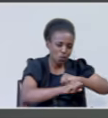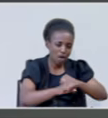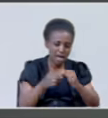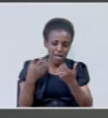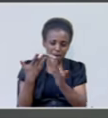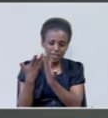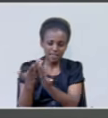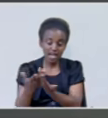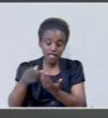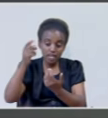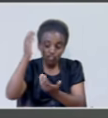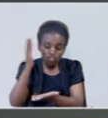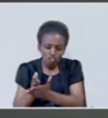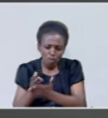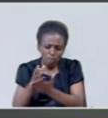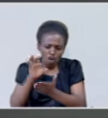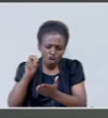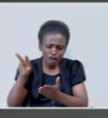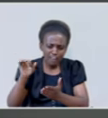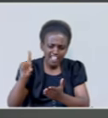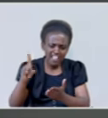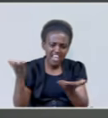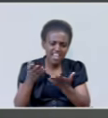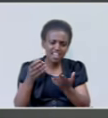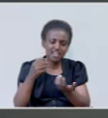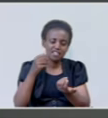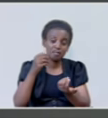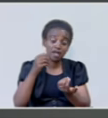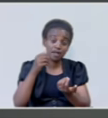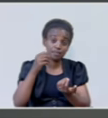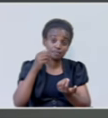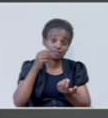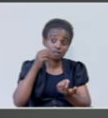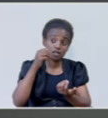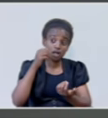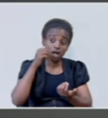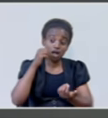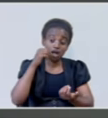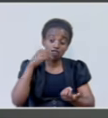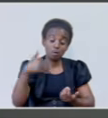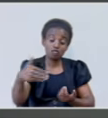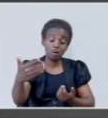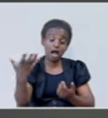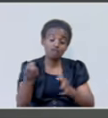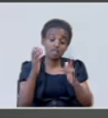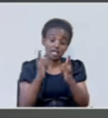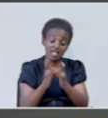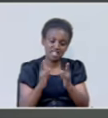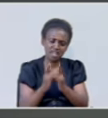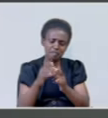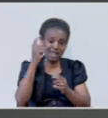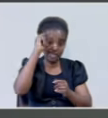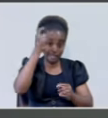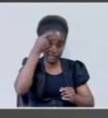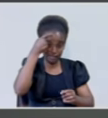ministres qui se penchera sur l'échange d'informations, les statistiques, le nombre de personnes contaminées, les